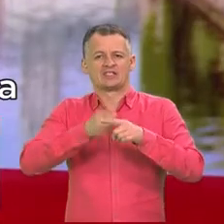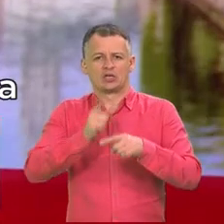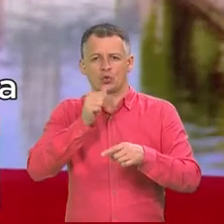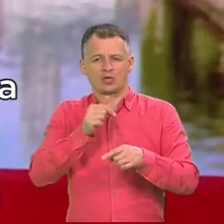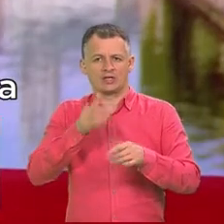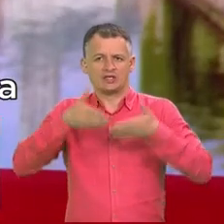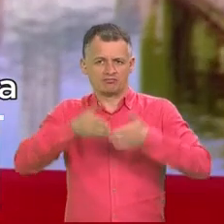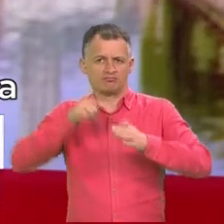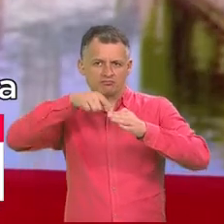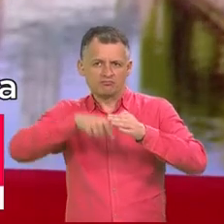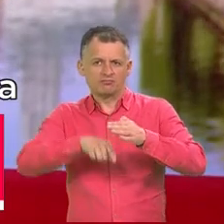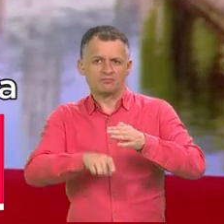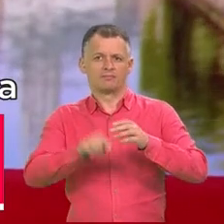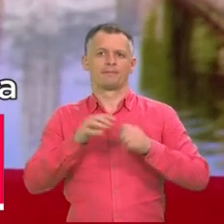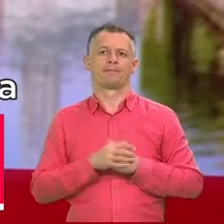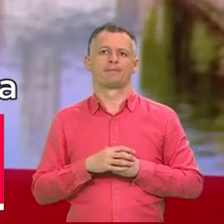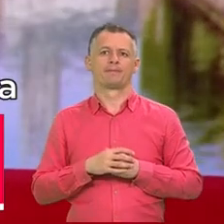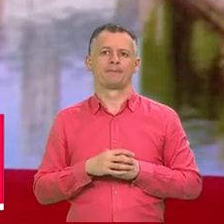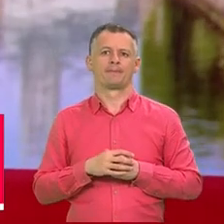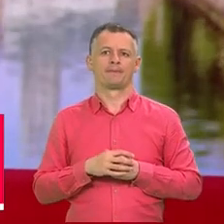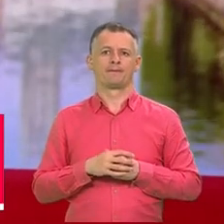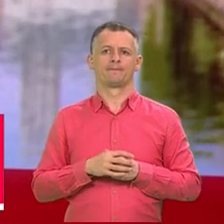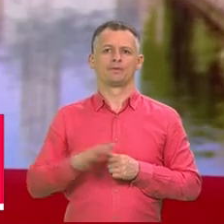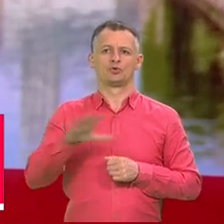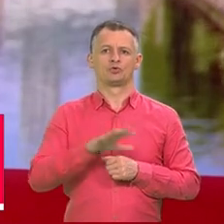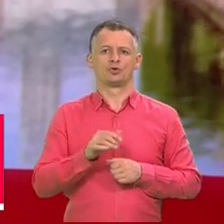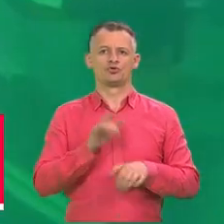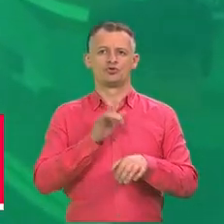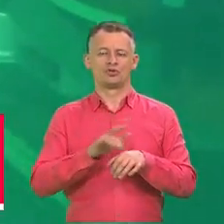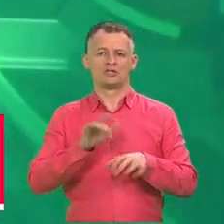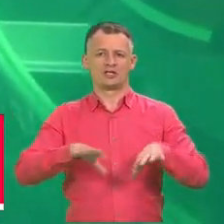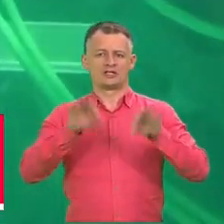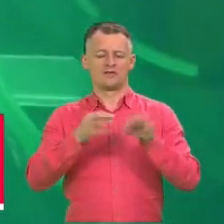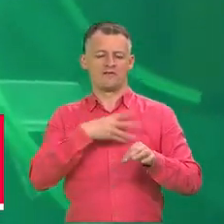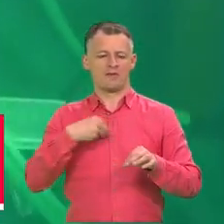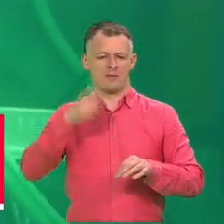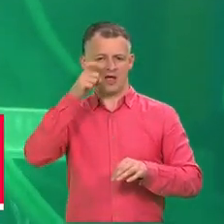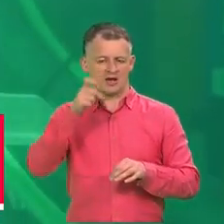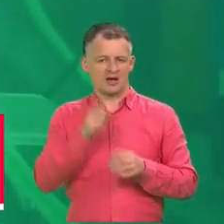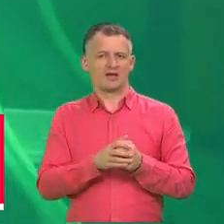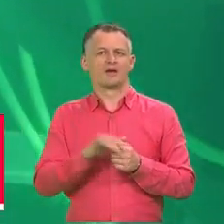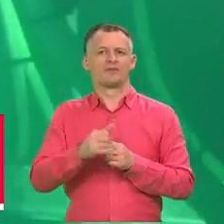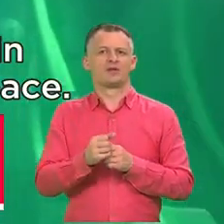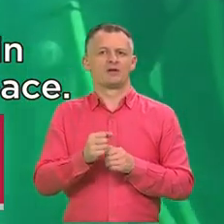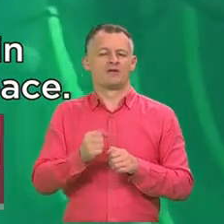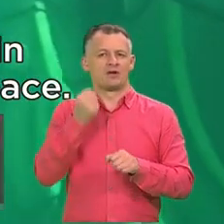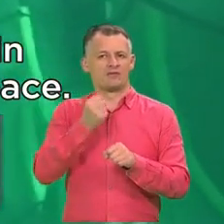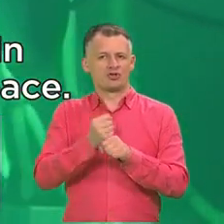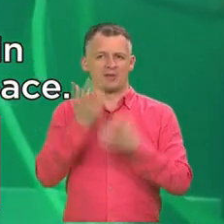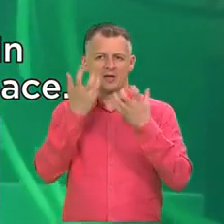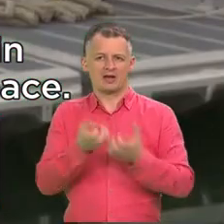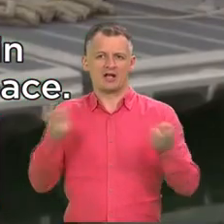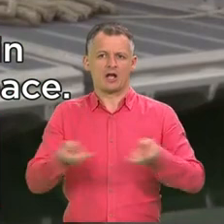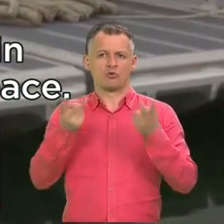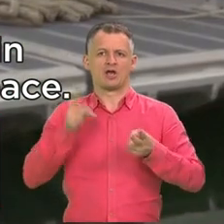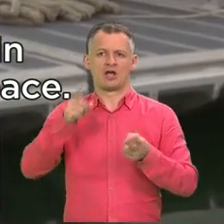also the search area is huge. I think I've heard one report saying they're trying to find a mine in a minefield. Vremea rea îngreunează și ea misiunea de căutare. We've had one of the